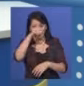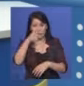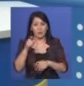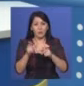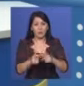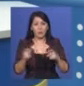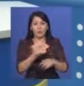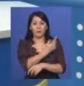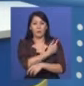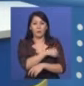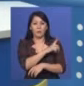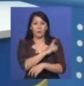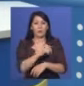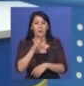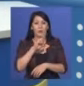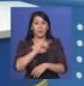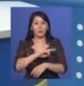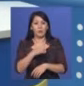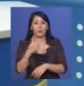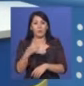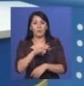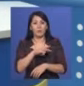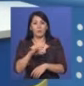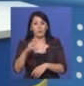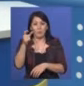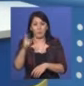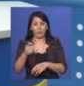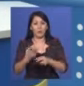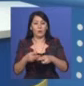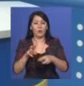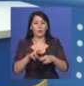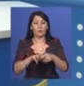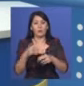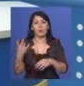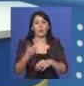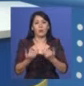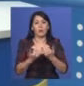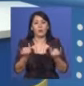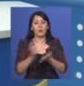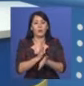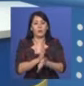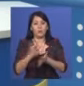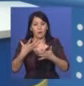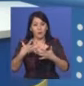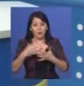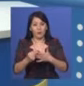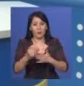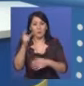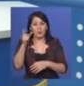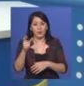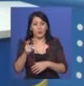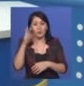асқан азаматтар және медицина қызметкерлері. Шамамен 2 миллионнан астам адам, сондай қажет болған жағдайда тегін вакцинадан